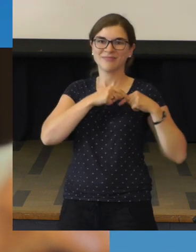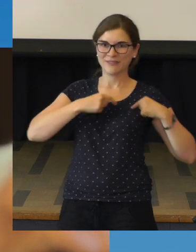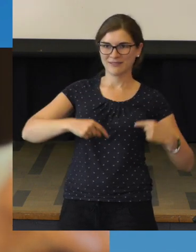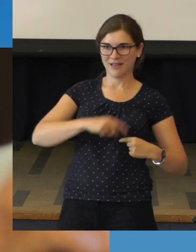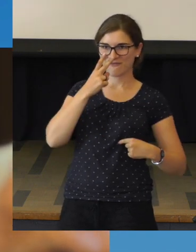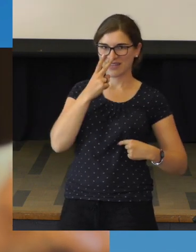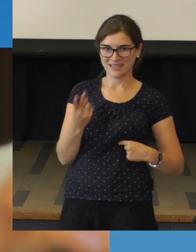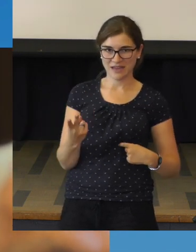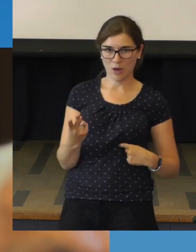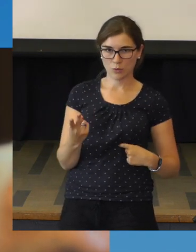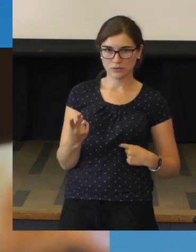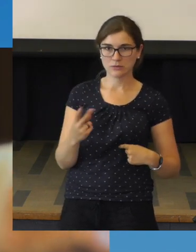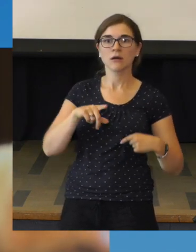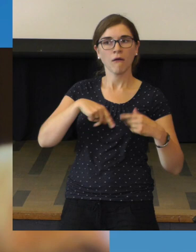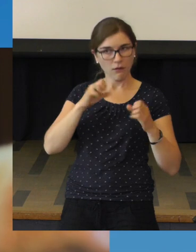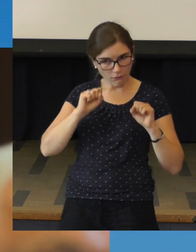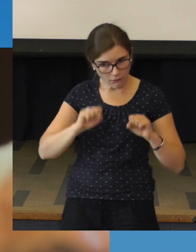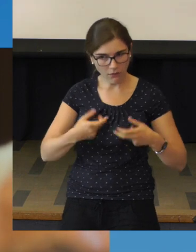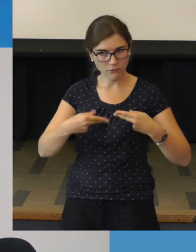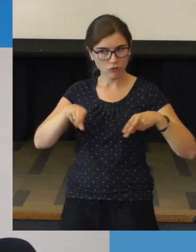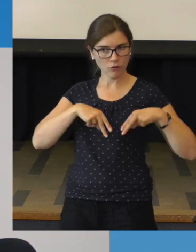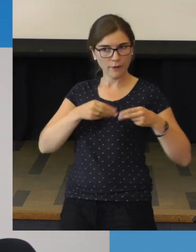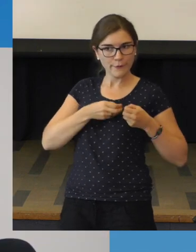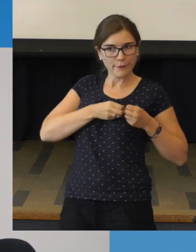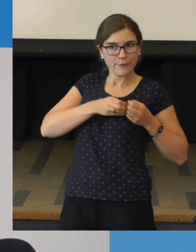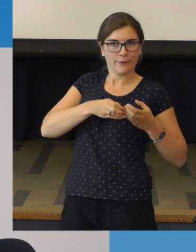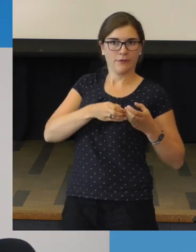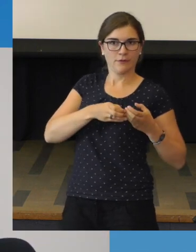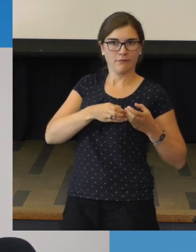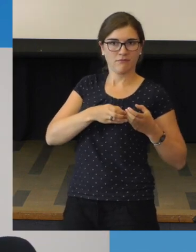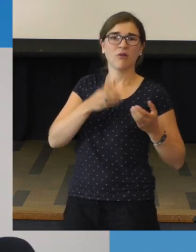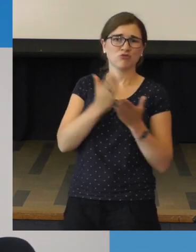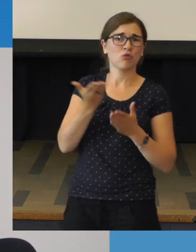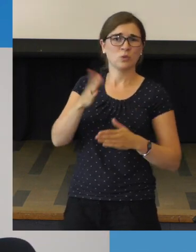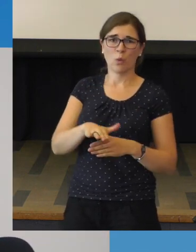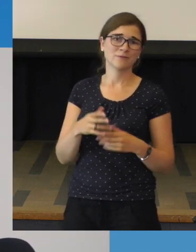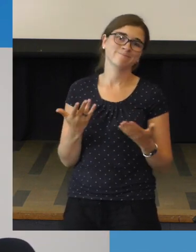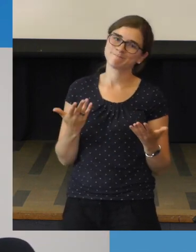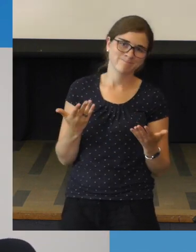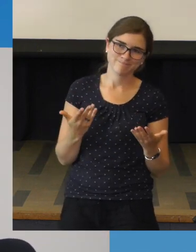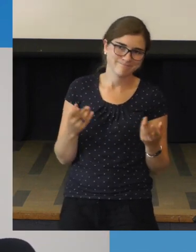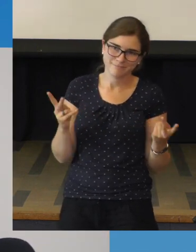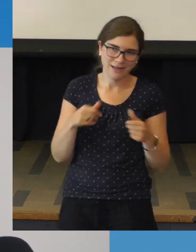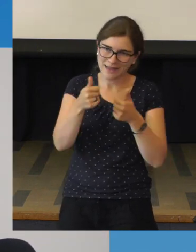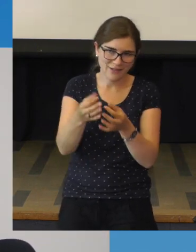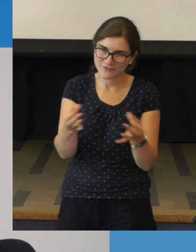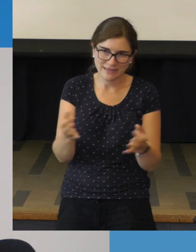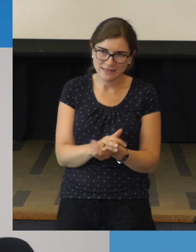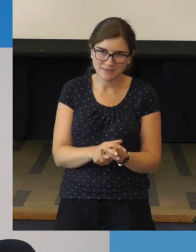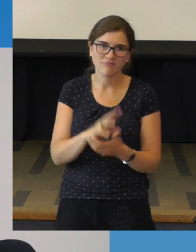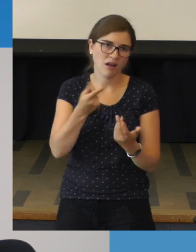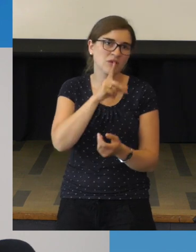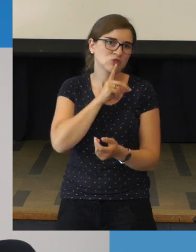Herzkranzgefäße, dieses Gefäß doch nochmal wieder zu eröffnen. Aber stummer Infarkt bedeutet zunächst